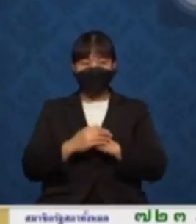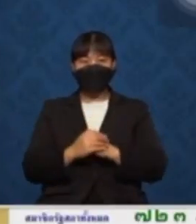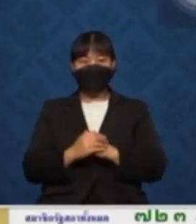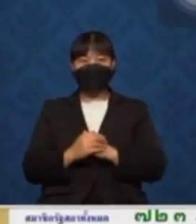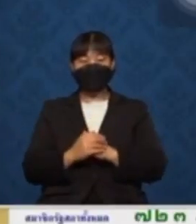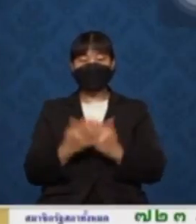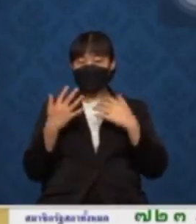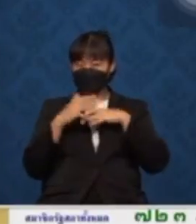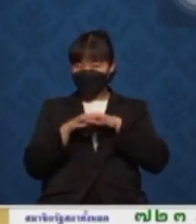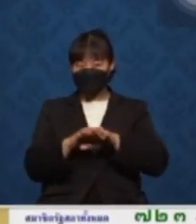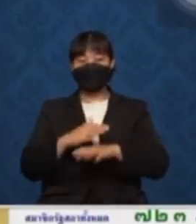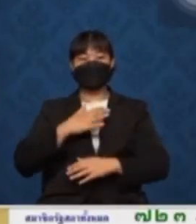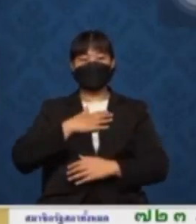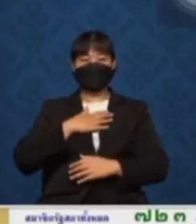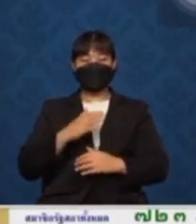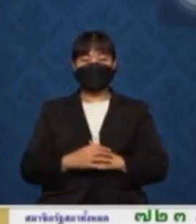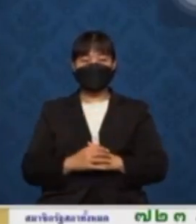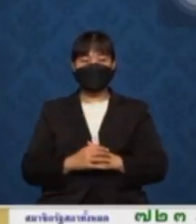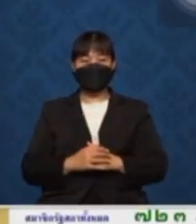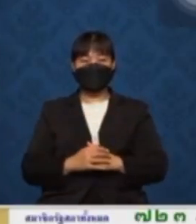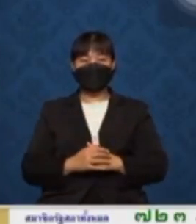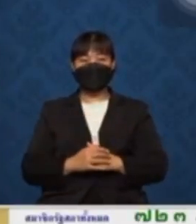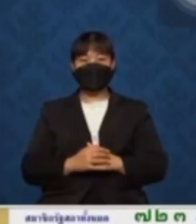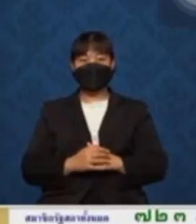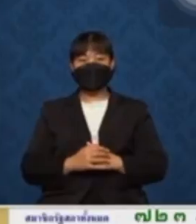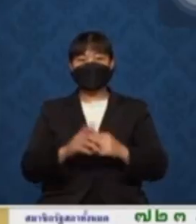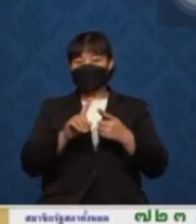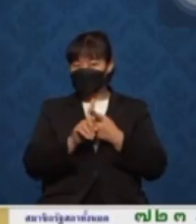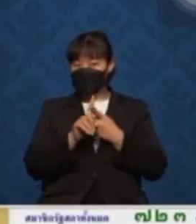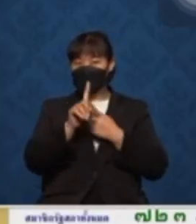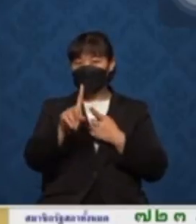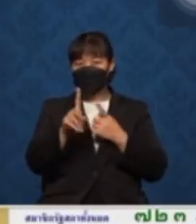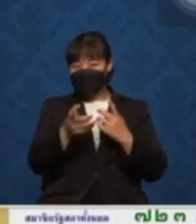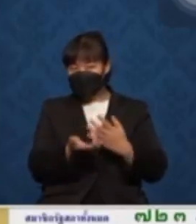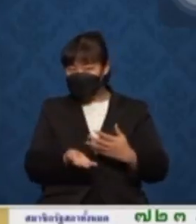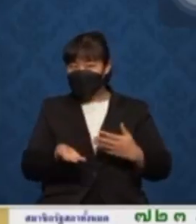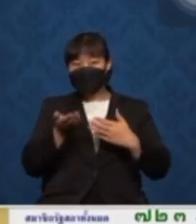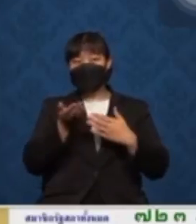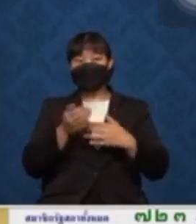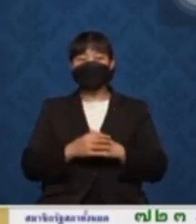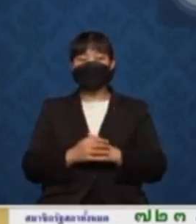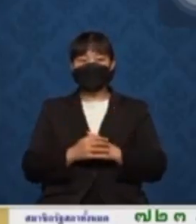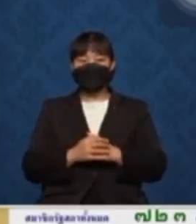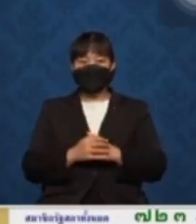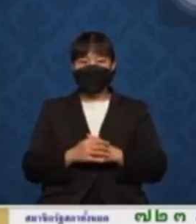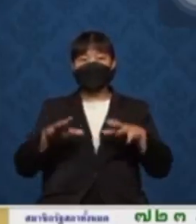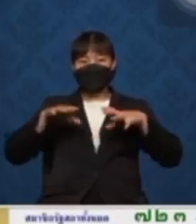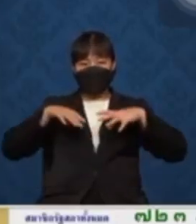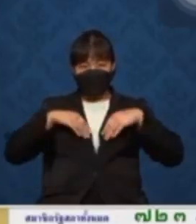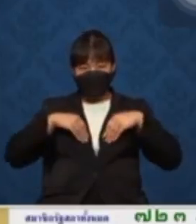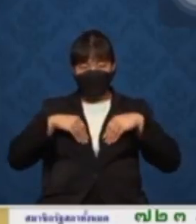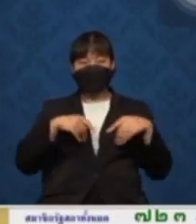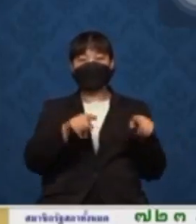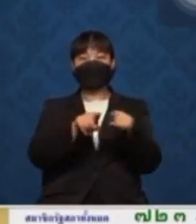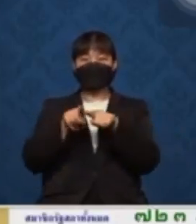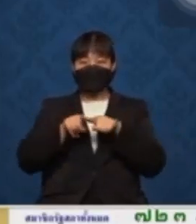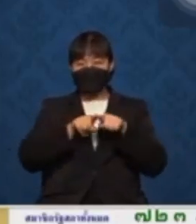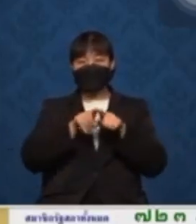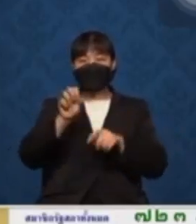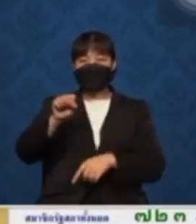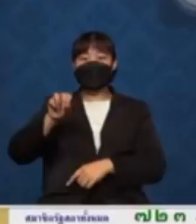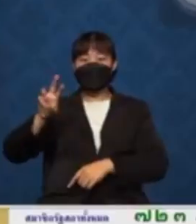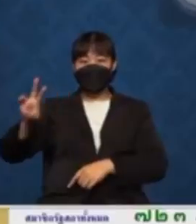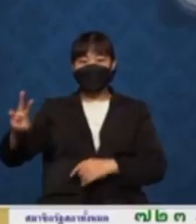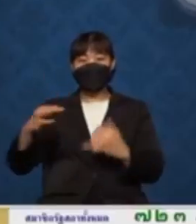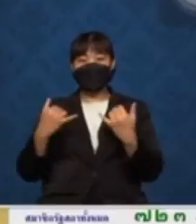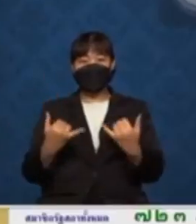ในวันนี้ขั้นบันไดที่1นะครับที่จะก้าวขึ้นมาพร้อมกันคือการยอมรับให้ตรงกันว่าวุฒิสภาที่เป็นอยู่ปัจจุ